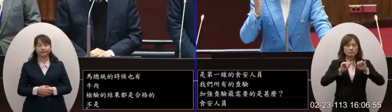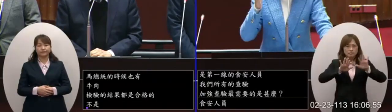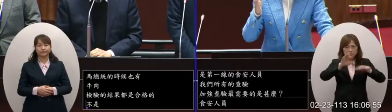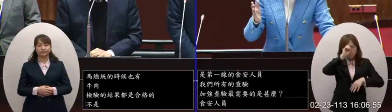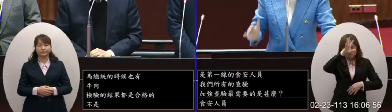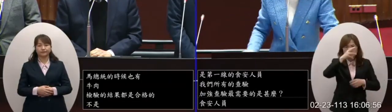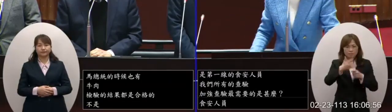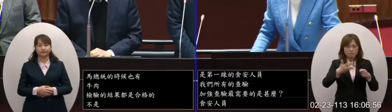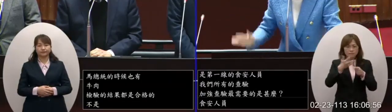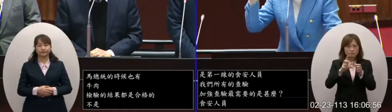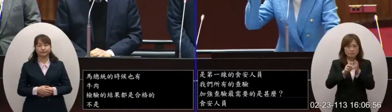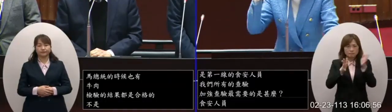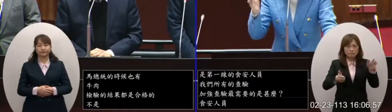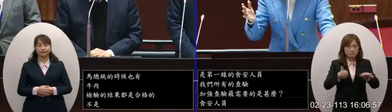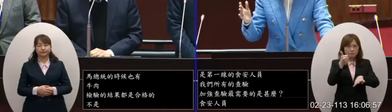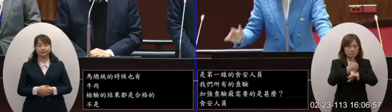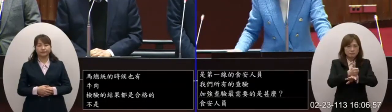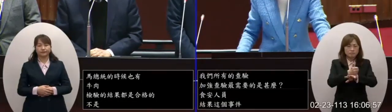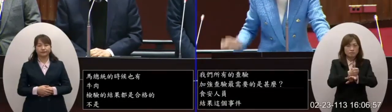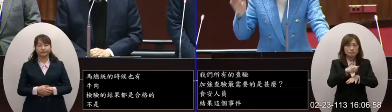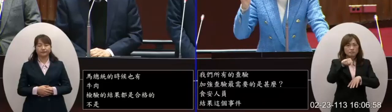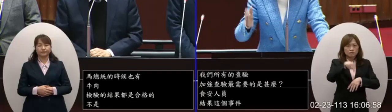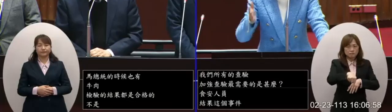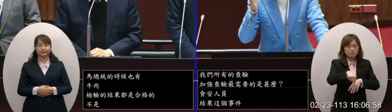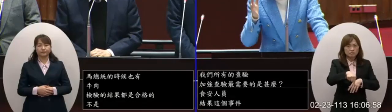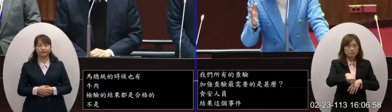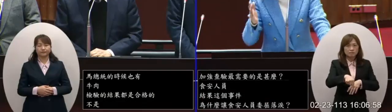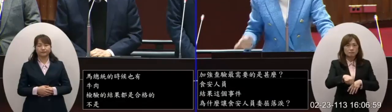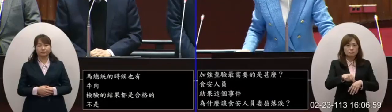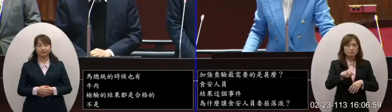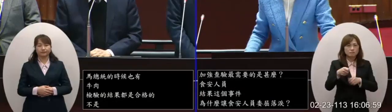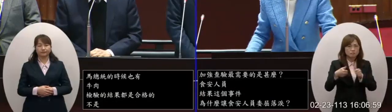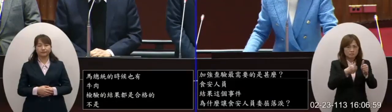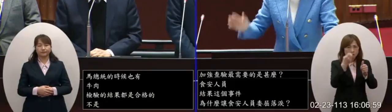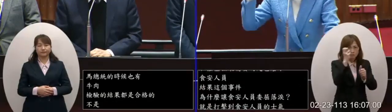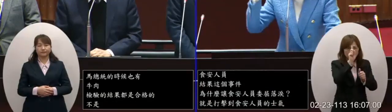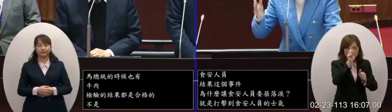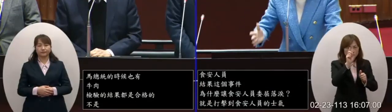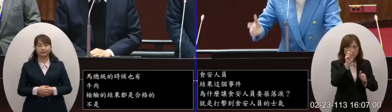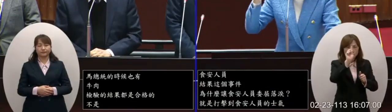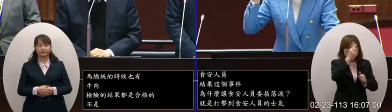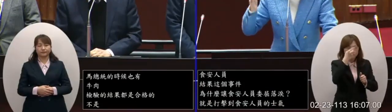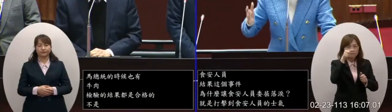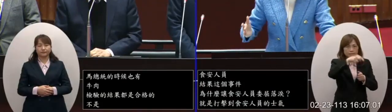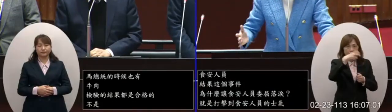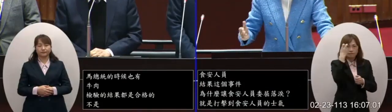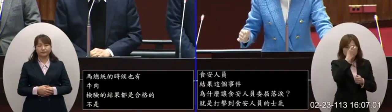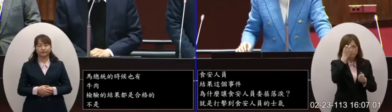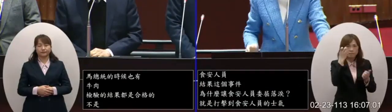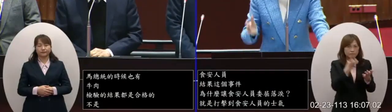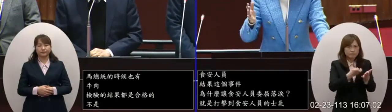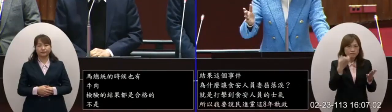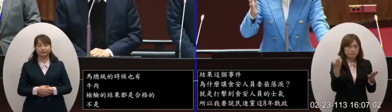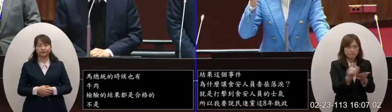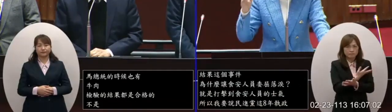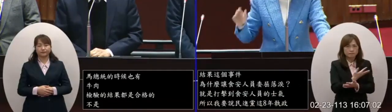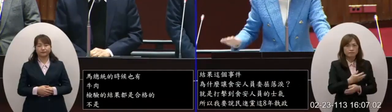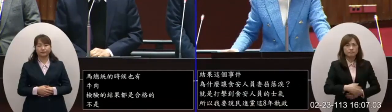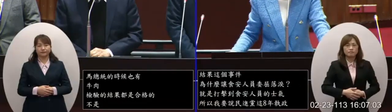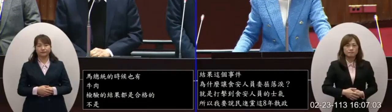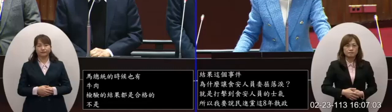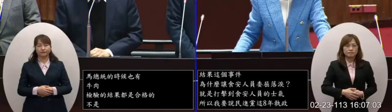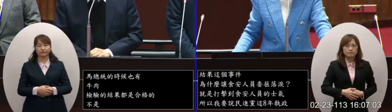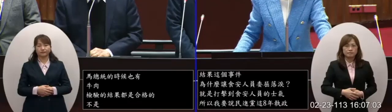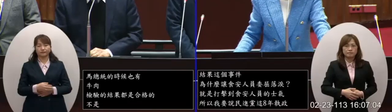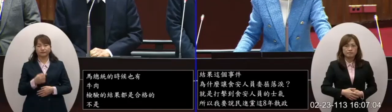的部分没有守住，还主动开放。另外在查验的部分也查得不够的彻底哦。接下来我要